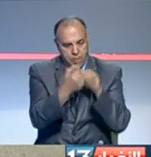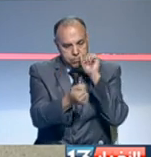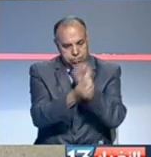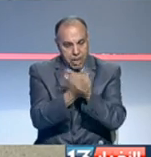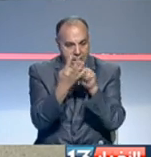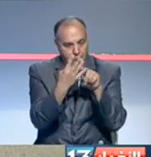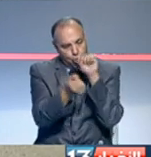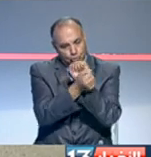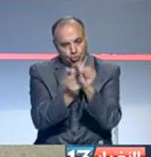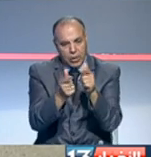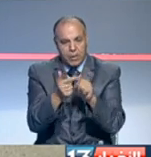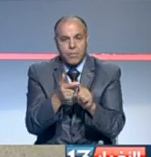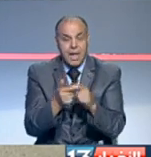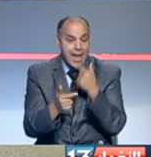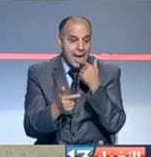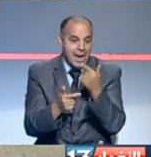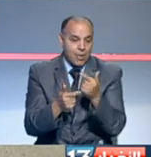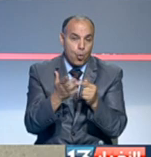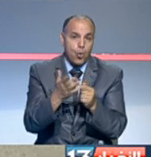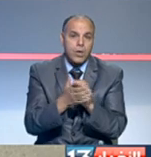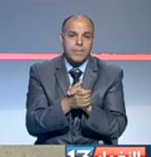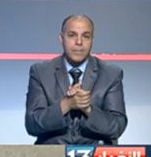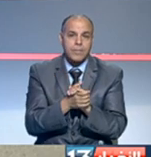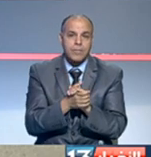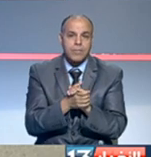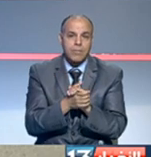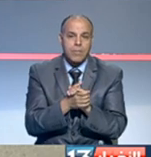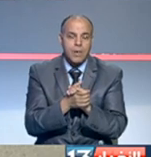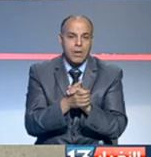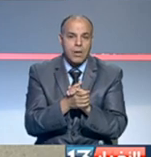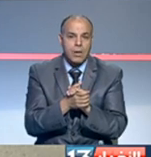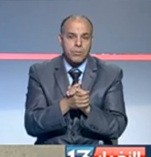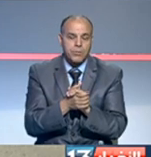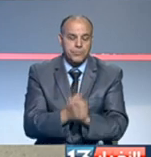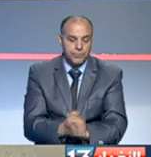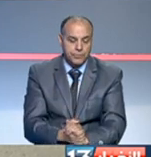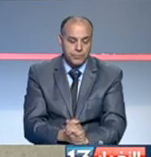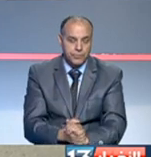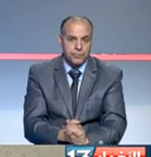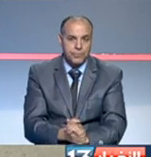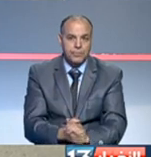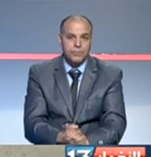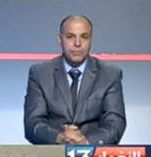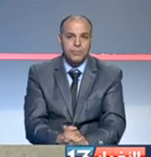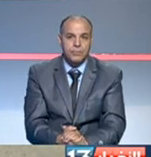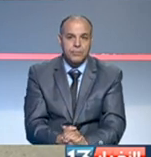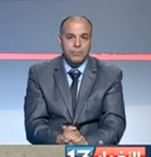مشتبه به هذه العمليه الذي لاقته يعني اه اه